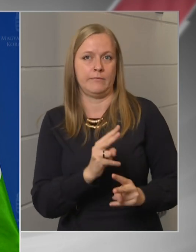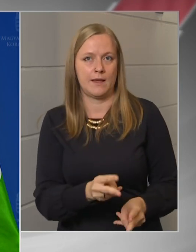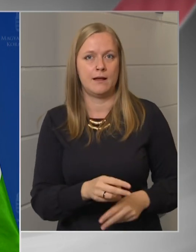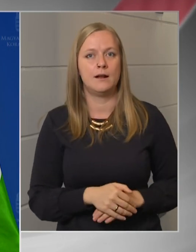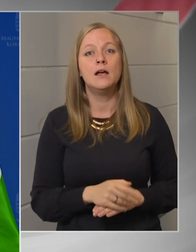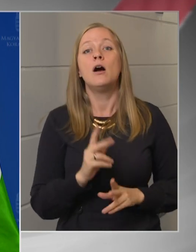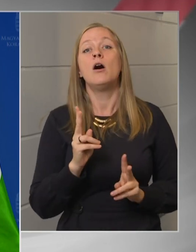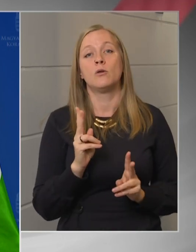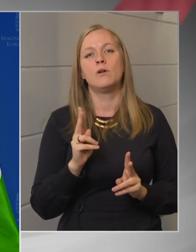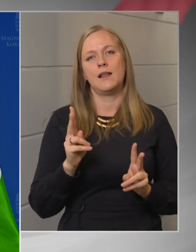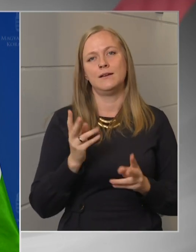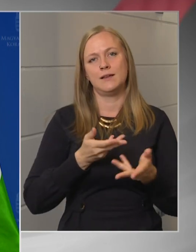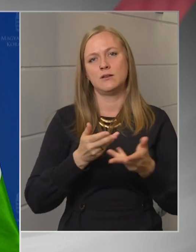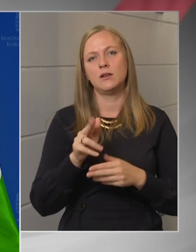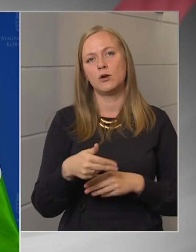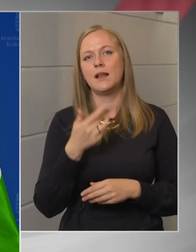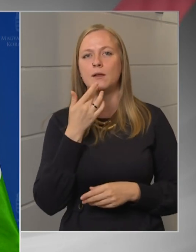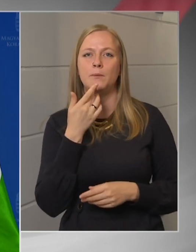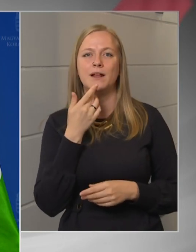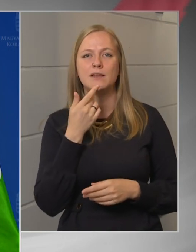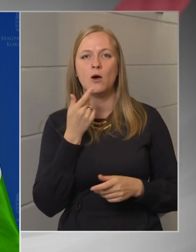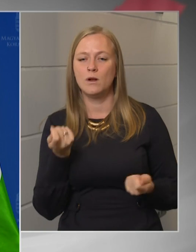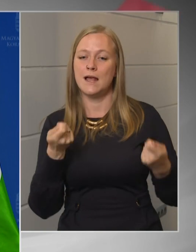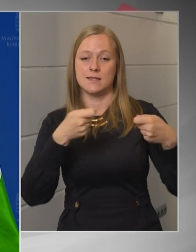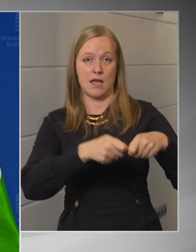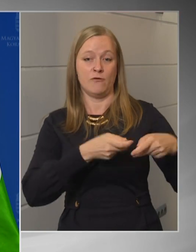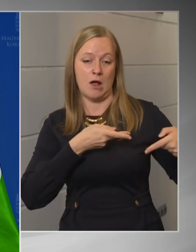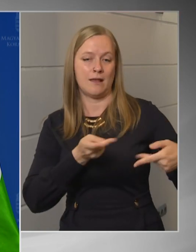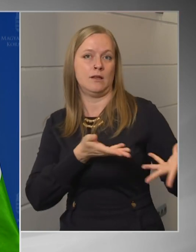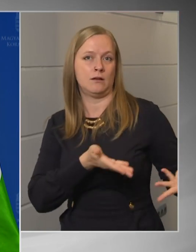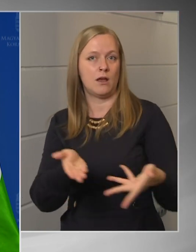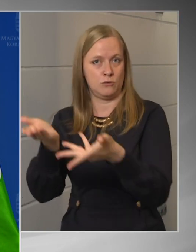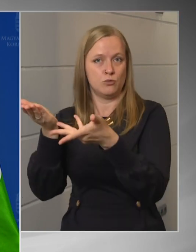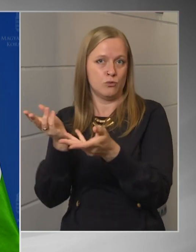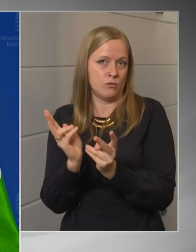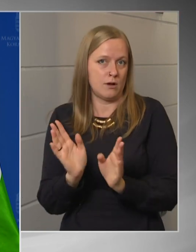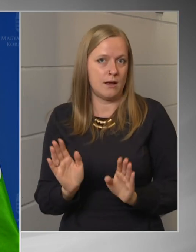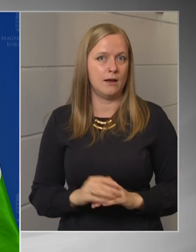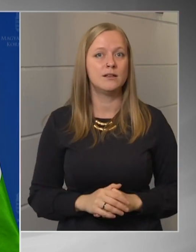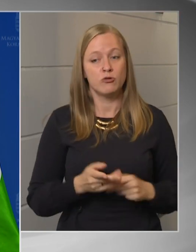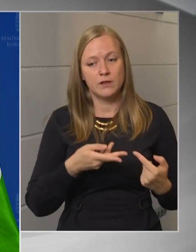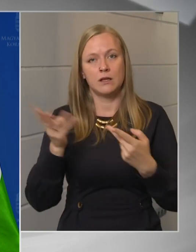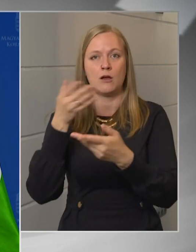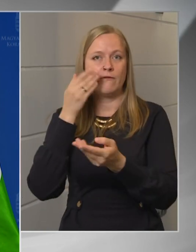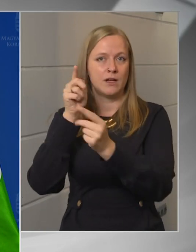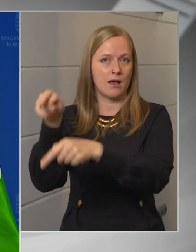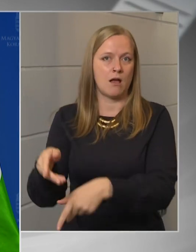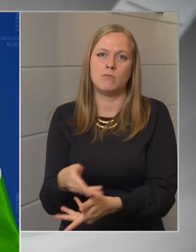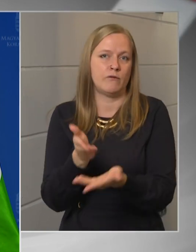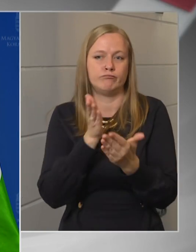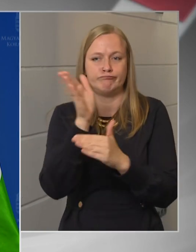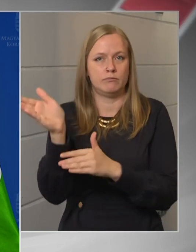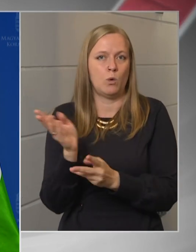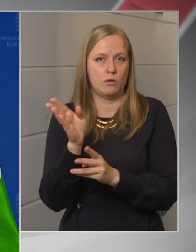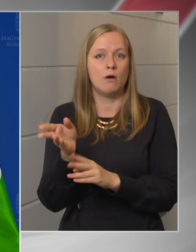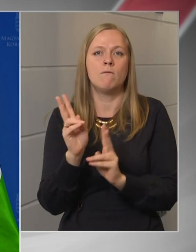lehet arról tárgyalni, hogy leplombálva például átengedjük az ország magabon a szállítmányokat, és vigyük ki Afrikába, vagy vigyük ki oda, ahol